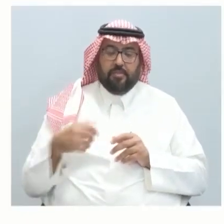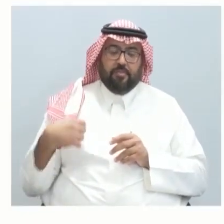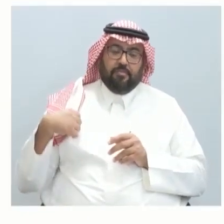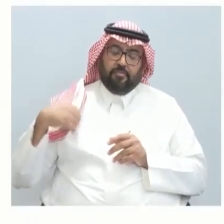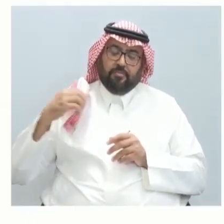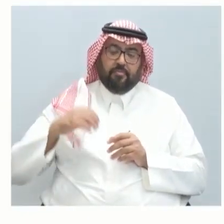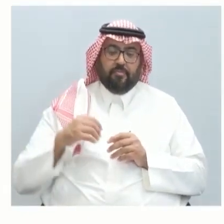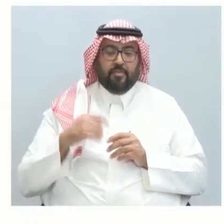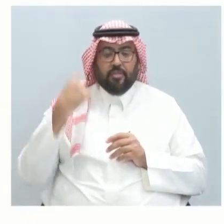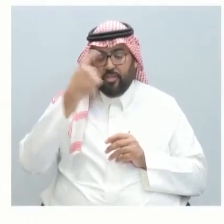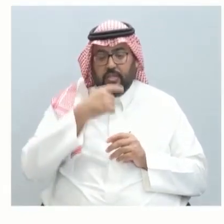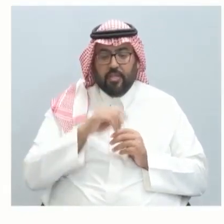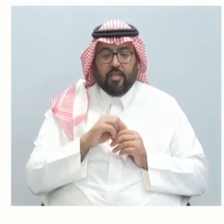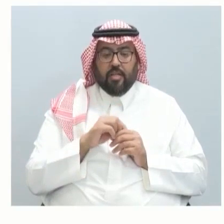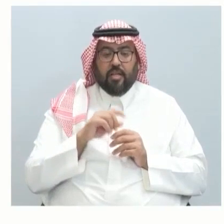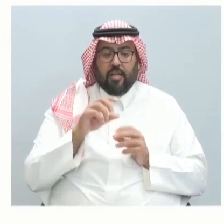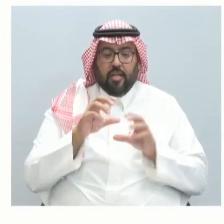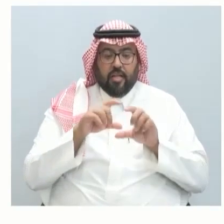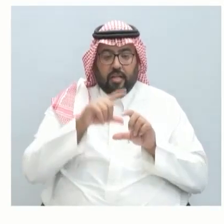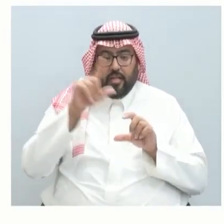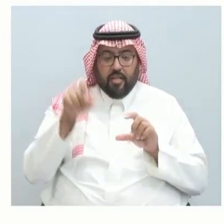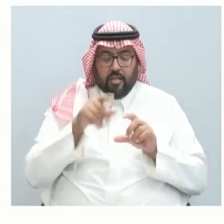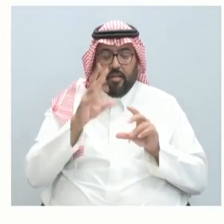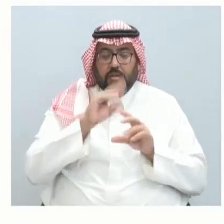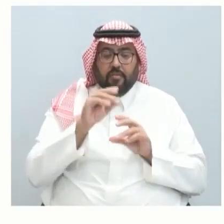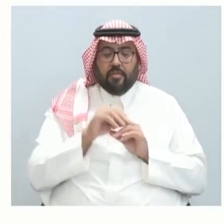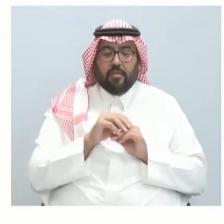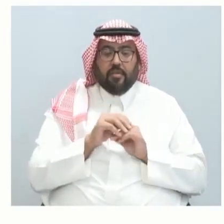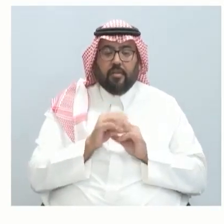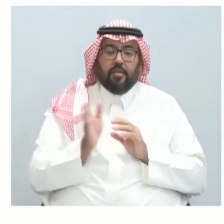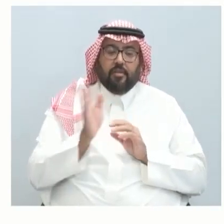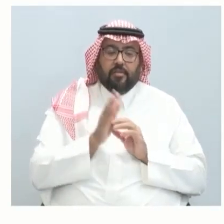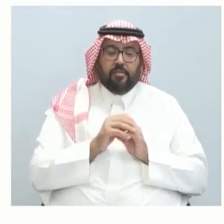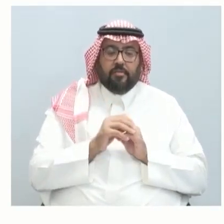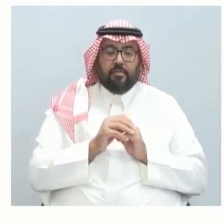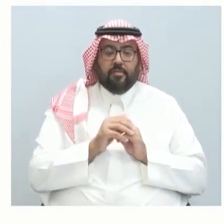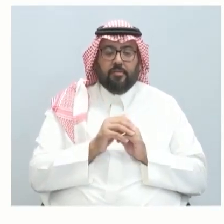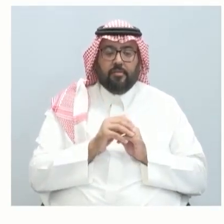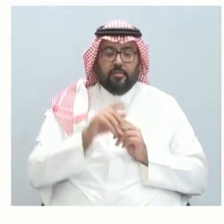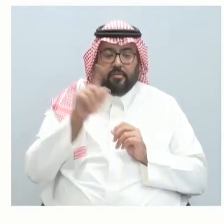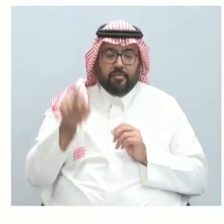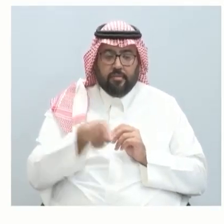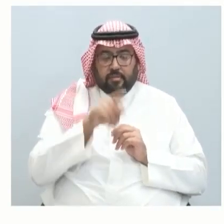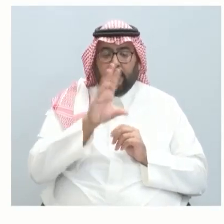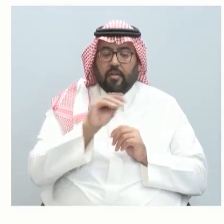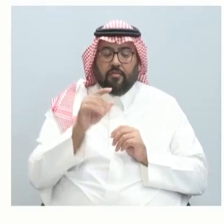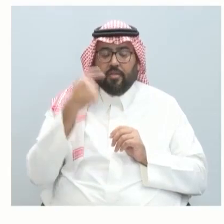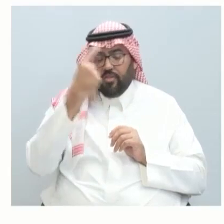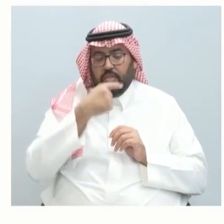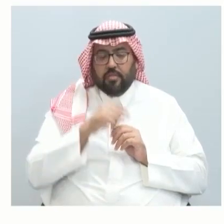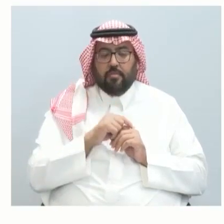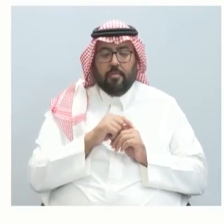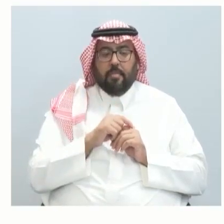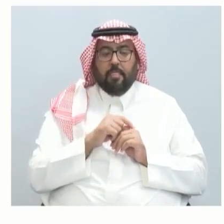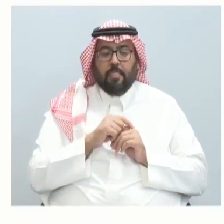نفسه ما رايكم هذه العلبه لها نفس الشكل وكذلك هنا لها نفس الشكل